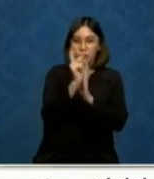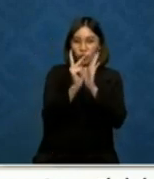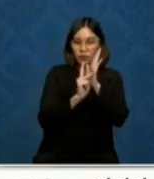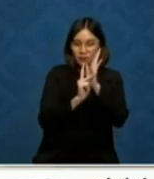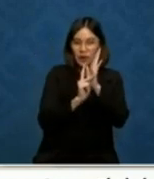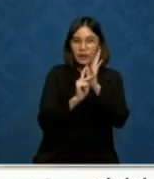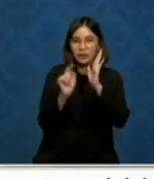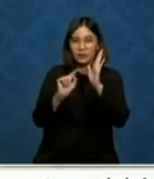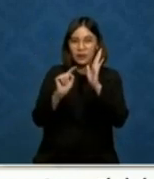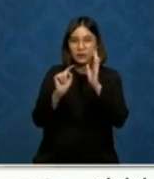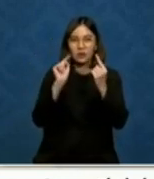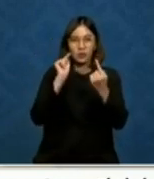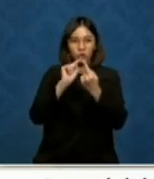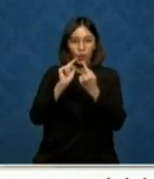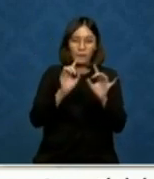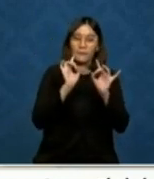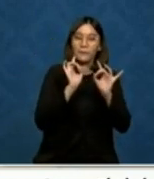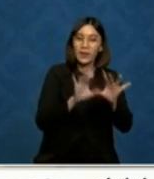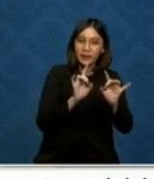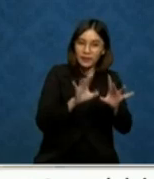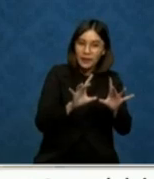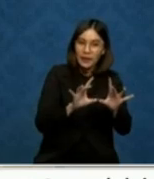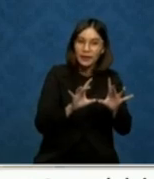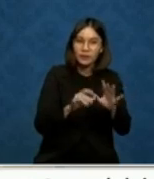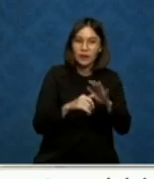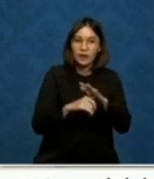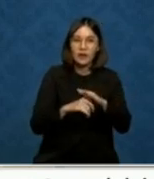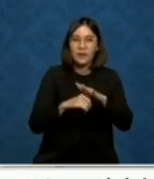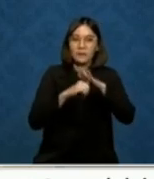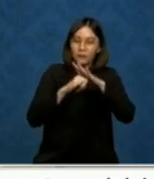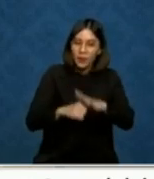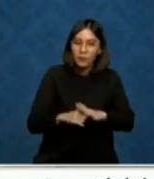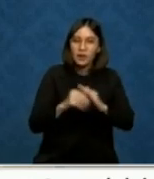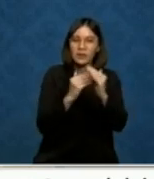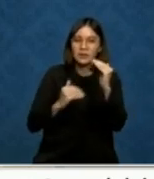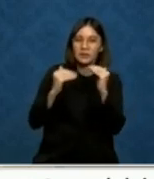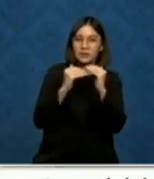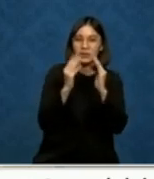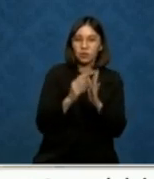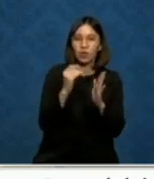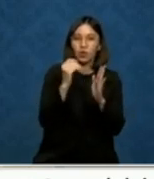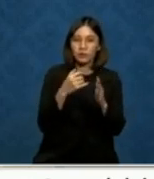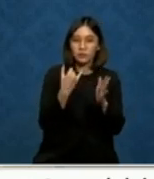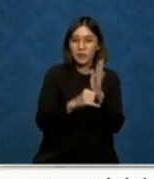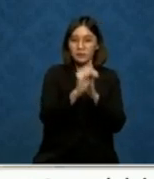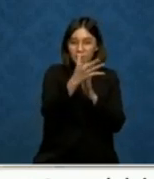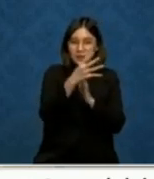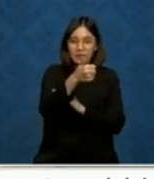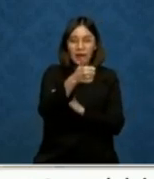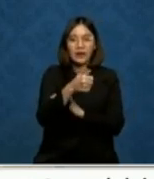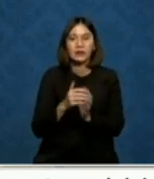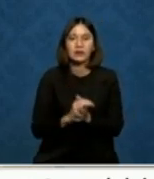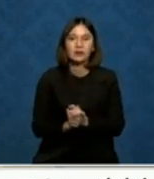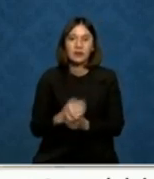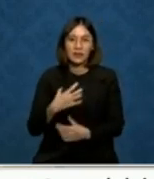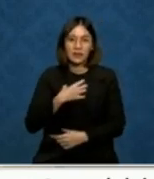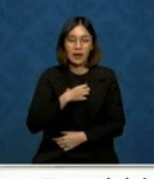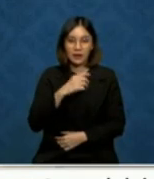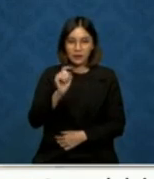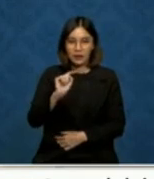จะถูกใช้ในการไปกลั่นแกล้งในการไปละเมิดสิทธิ์ของผู้ที่บริสุทธิ์ได้เหมือนกันเพราะฉะนั้นก็อยาก